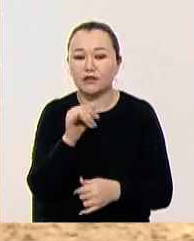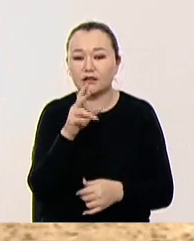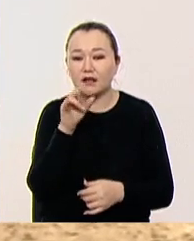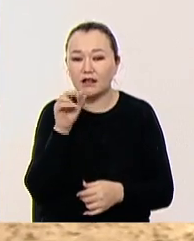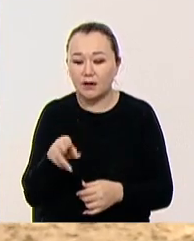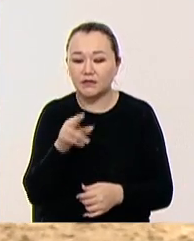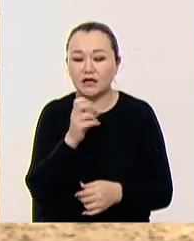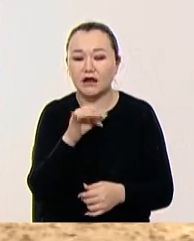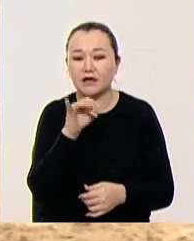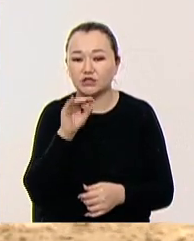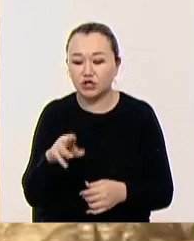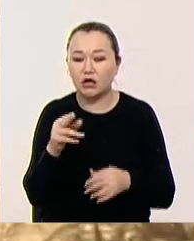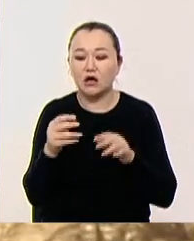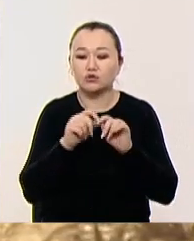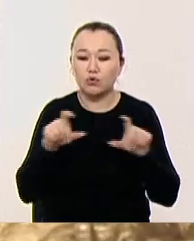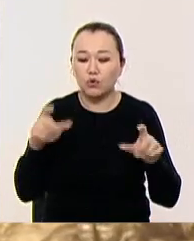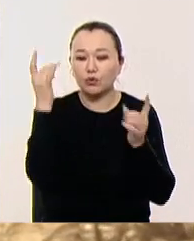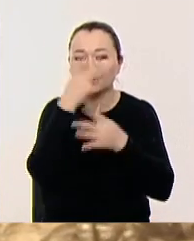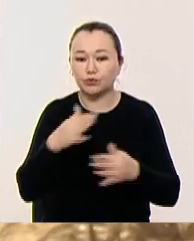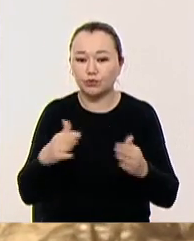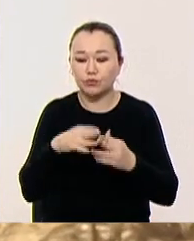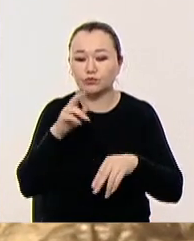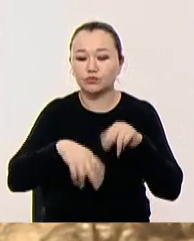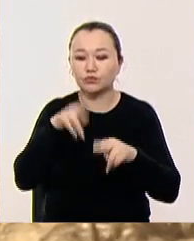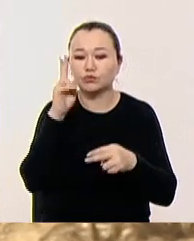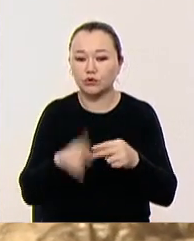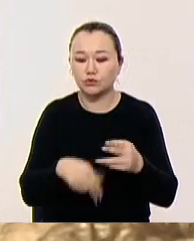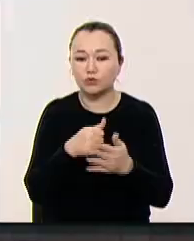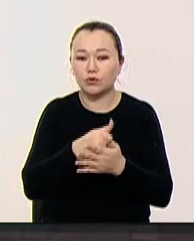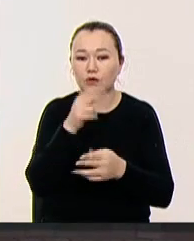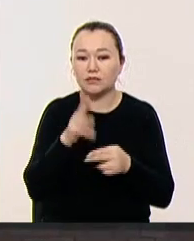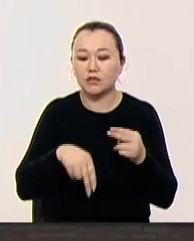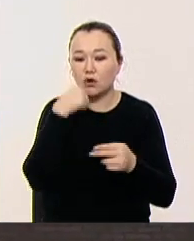Сарайшық, Дәшін ауылдарында мектеп пен мәдениет үйінің құрылысы аяқталып, жыл соңына дейін